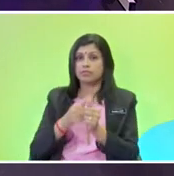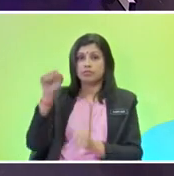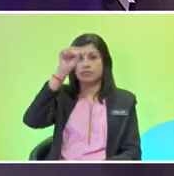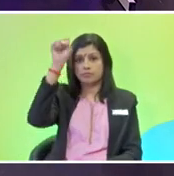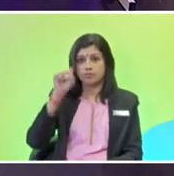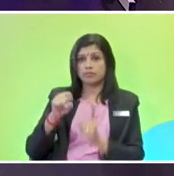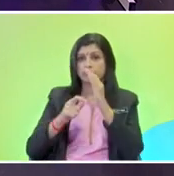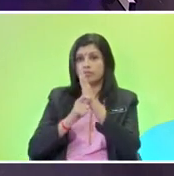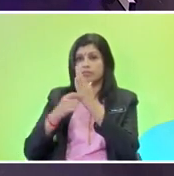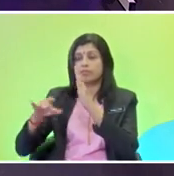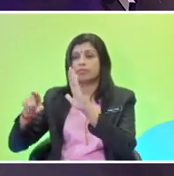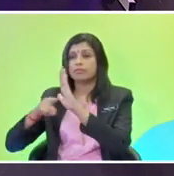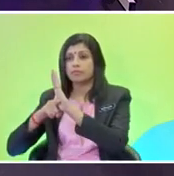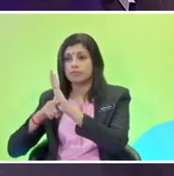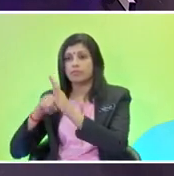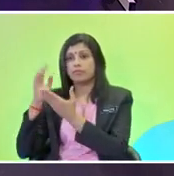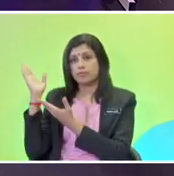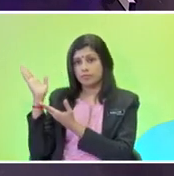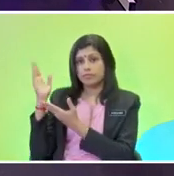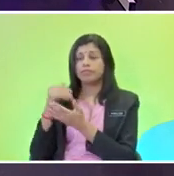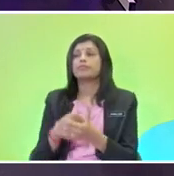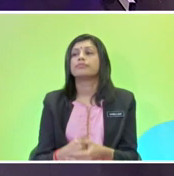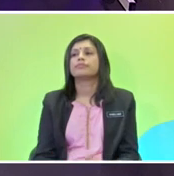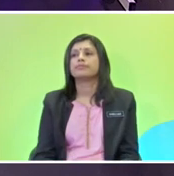tolak. Baiklah cikgu.